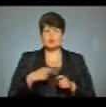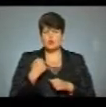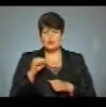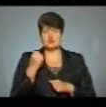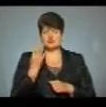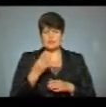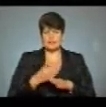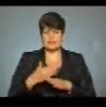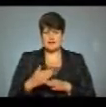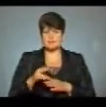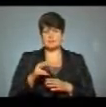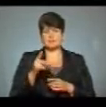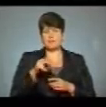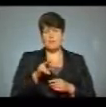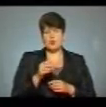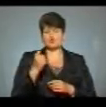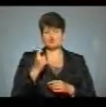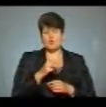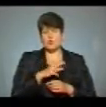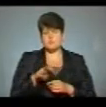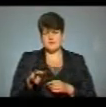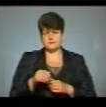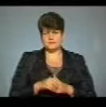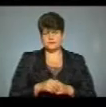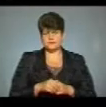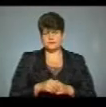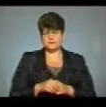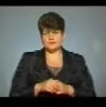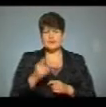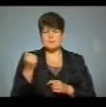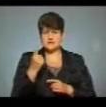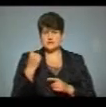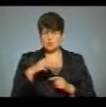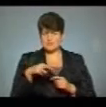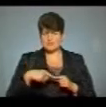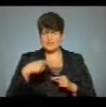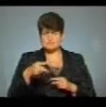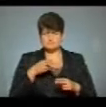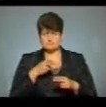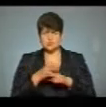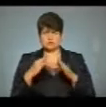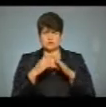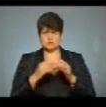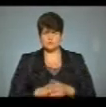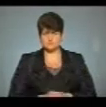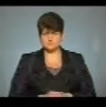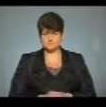з перешкодами, передаючи один одному пожежний ствол. На першій 100-метрівці – перешкода будинок.